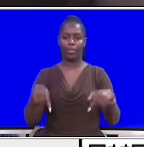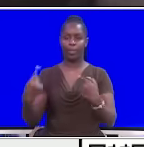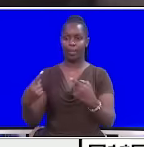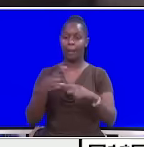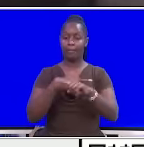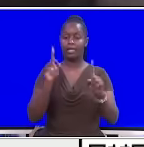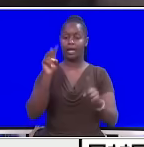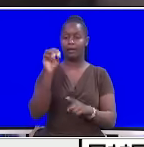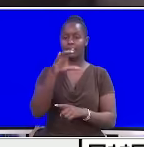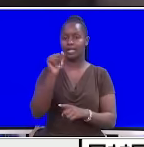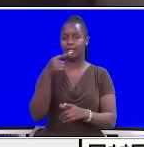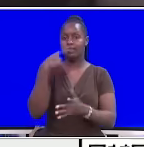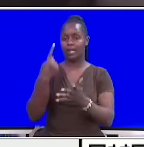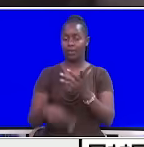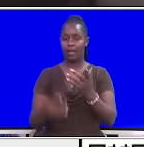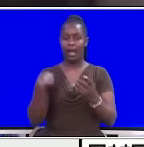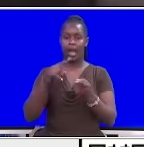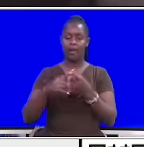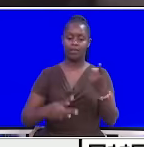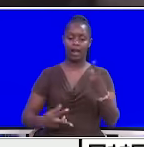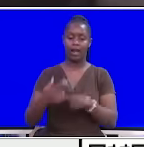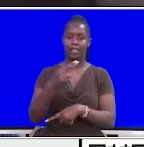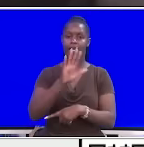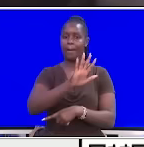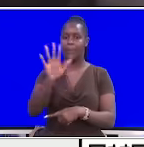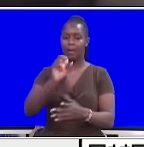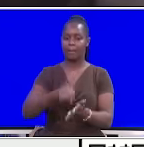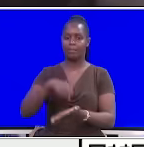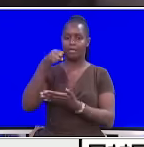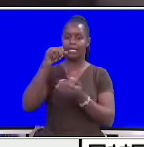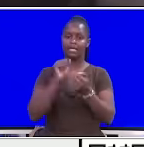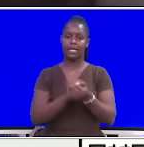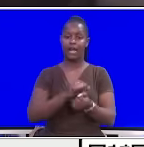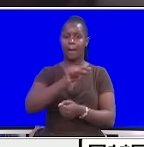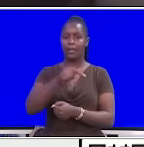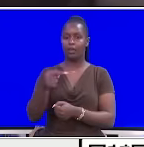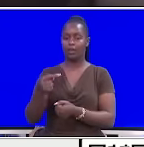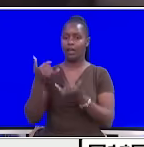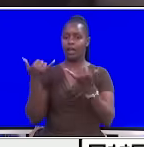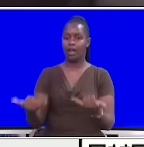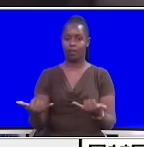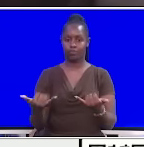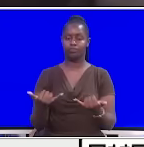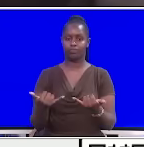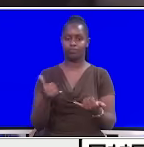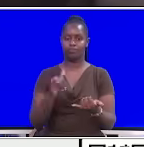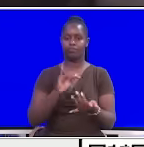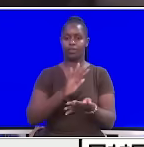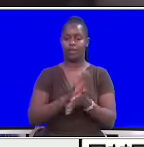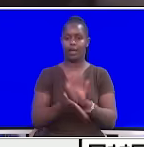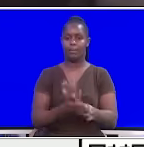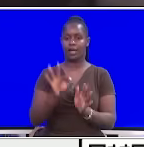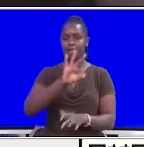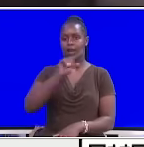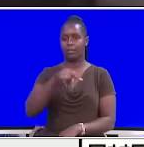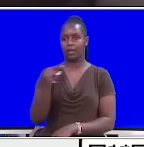wadi wamekata bajeti ya afisi yake kutoka shilingi milioni 10 hadi shilingi milioni 3 kujiwekea